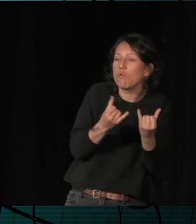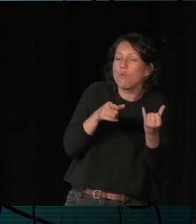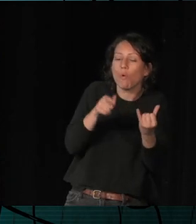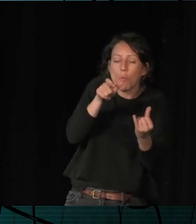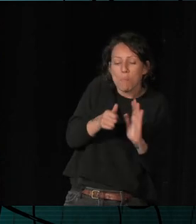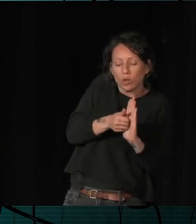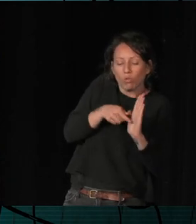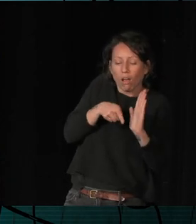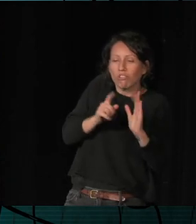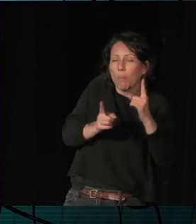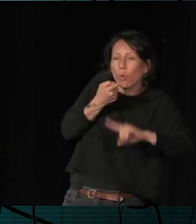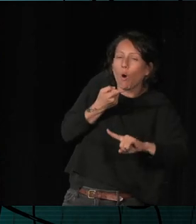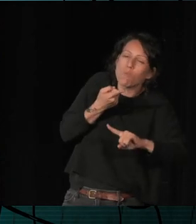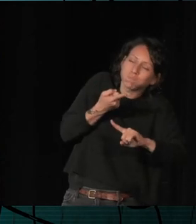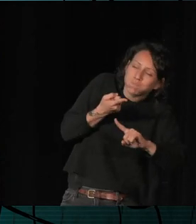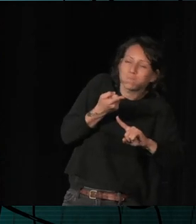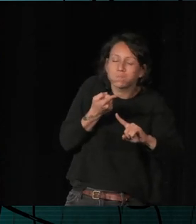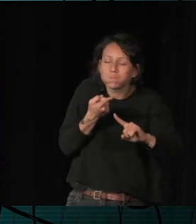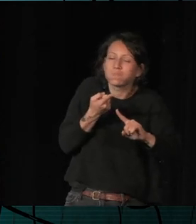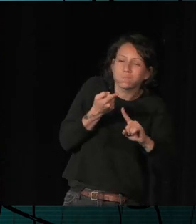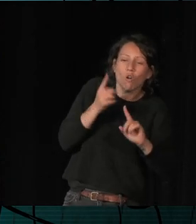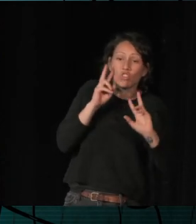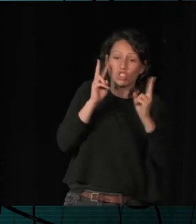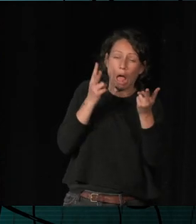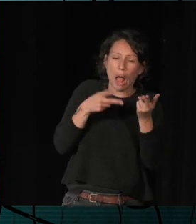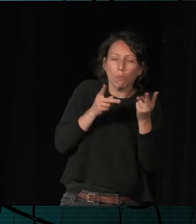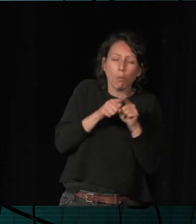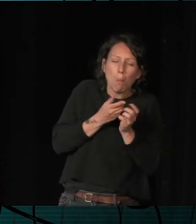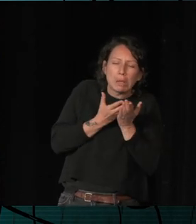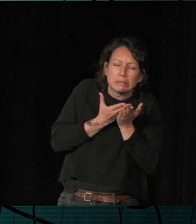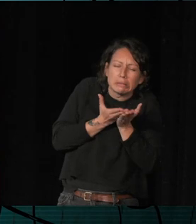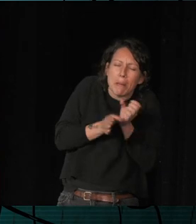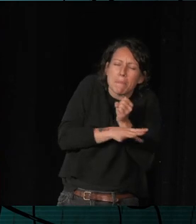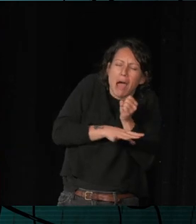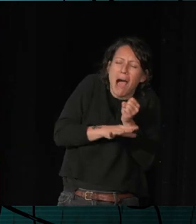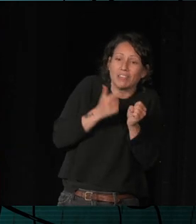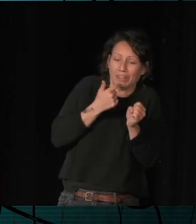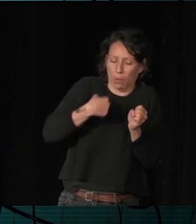vide. Parce que comme ça, nous, on se projette dedans et on va vivre l'expérience.